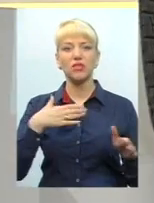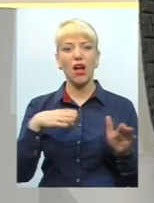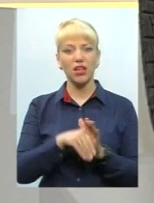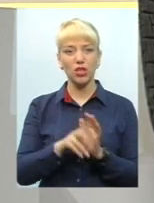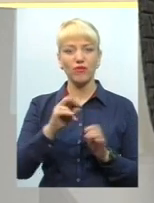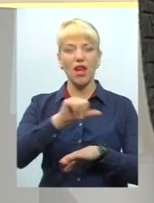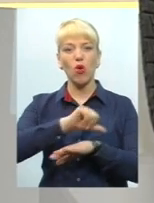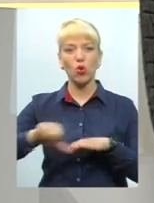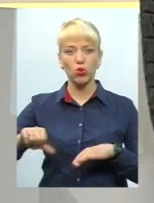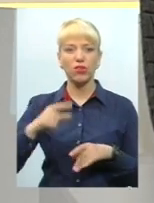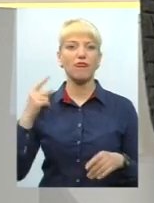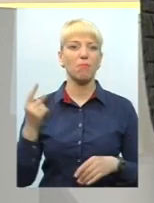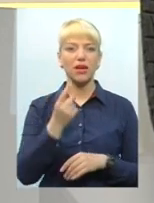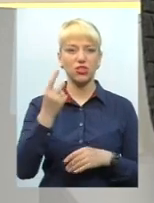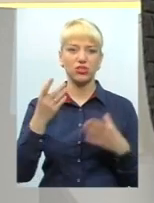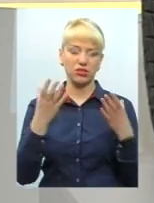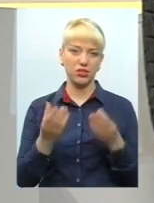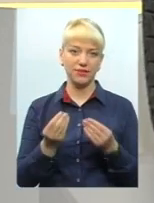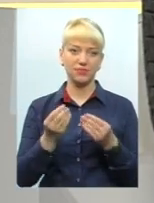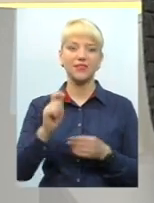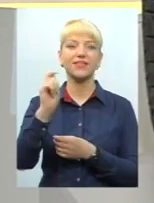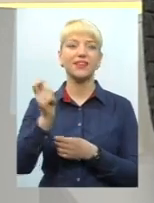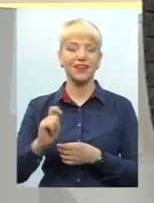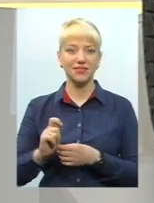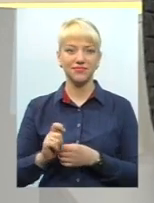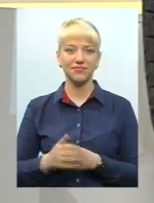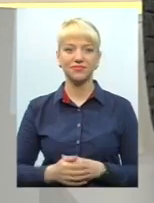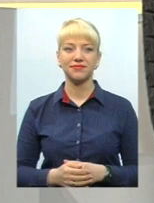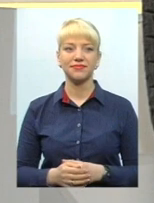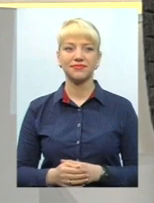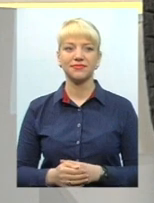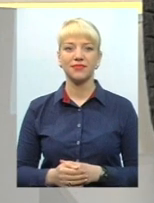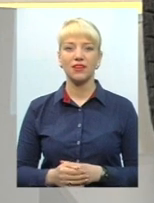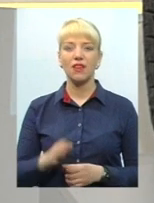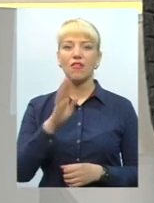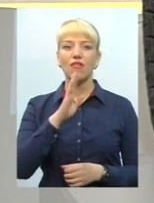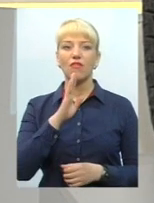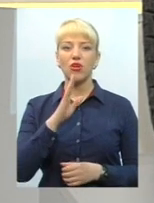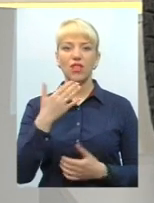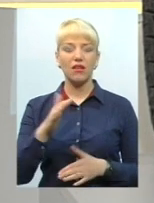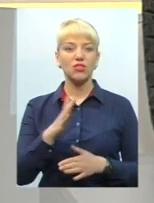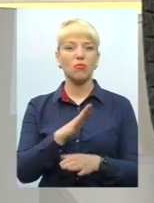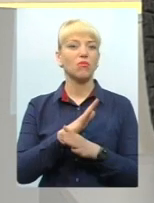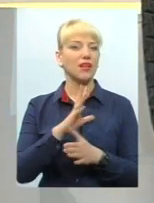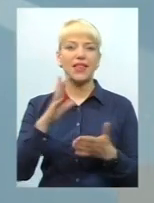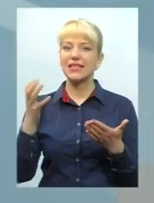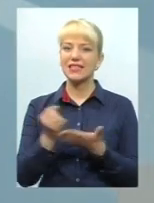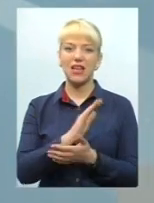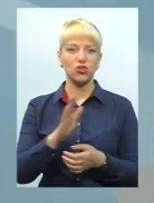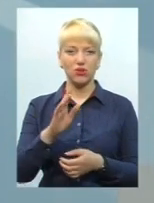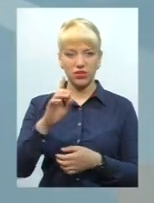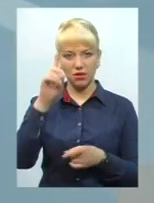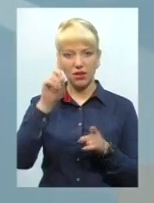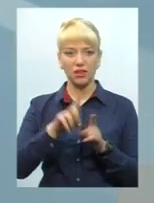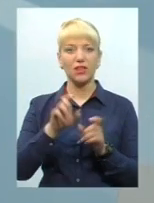на кордоні в перші дні війни. Вона пішла у вічність, так і не знайшовши його. Дасть